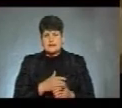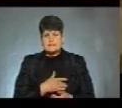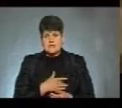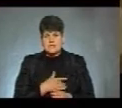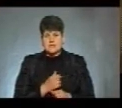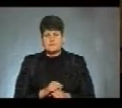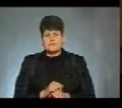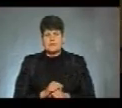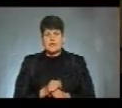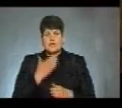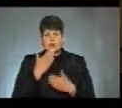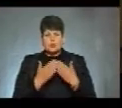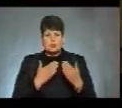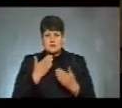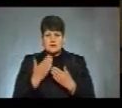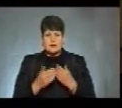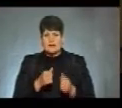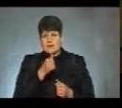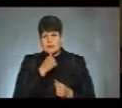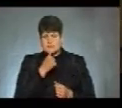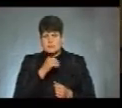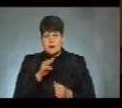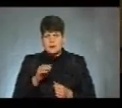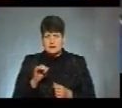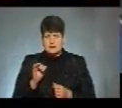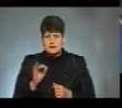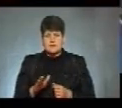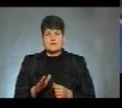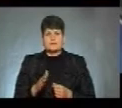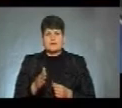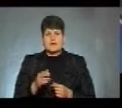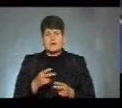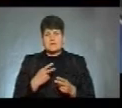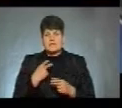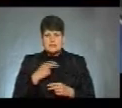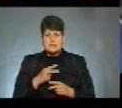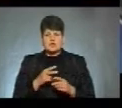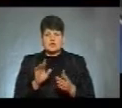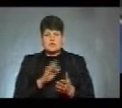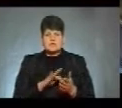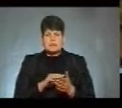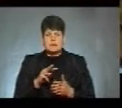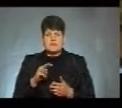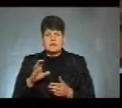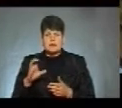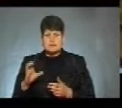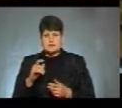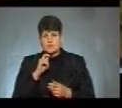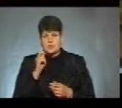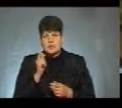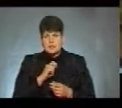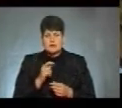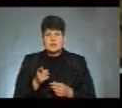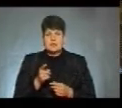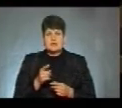також експертів Володимира Богайчука з Тернопільського дослідного експертно-криміналістичного центру УМВС України та Віталія Луцика з